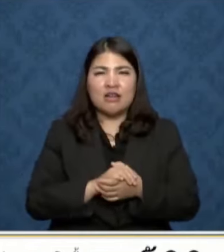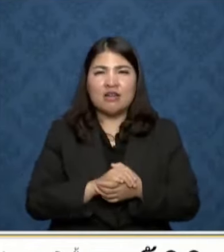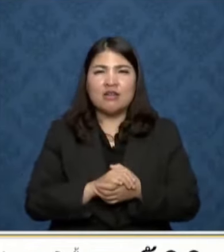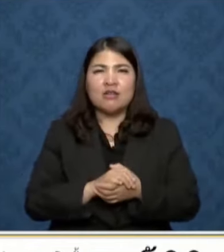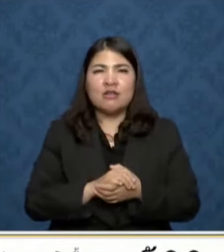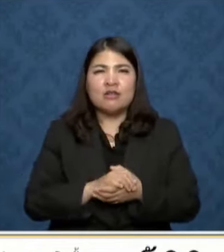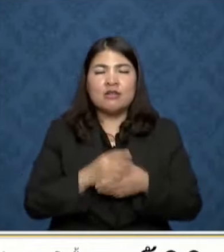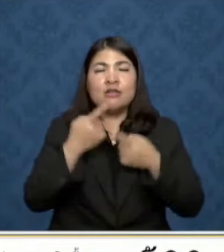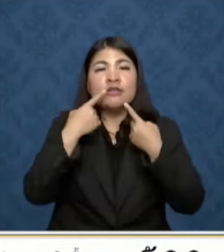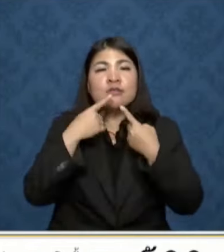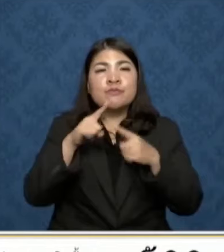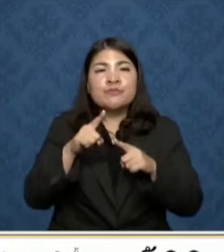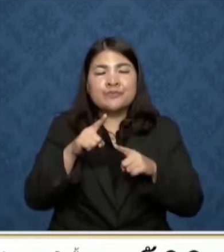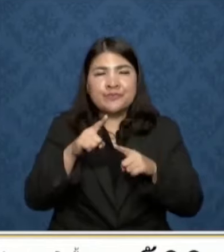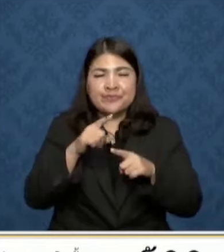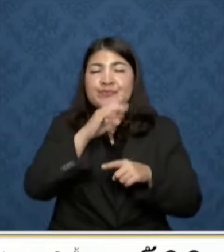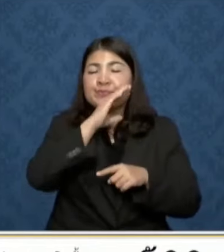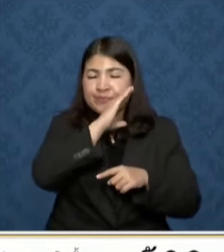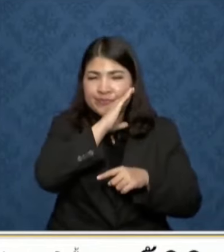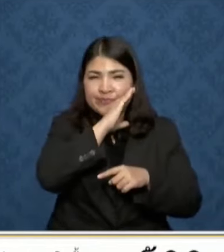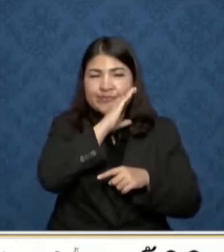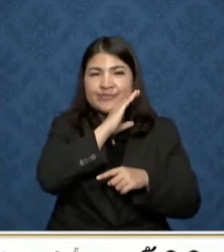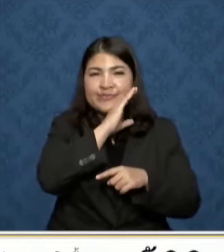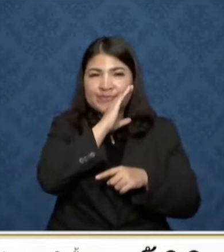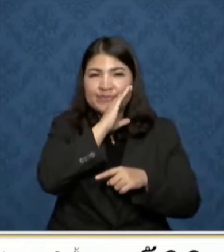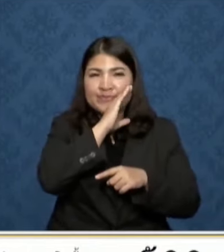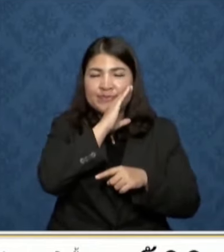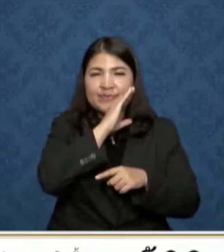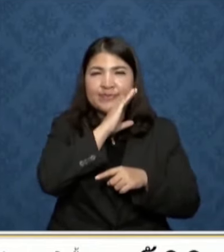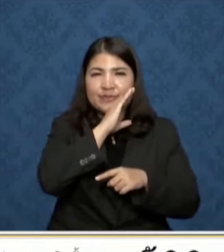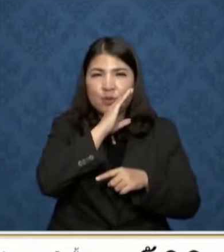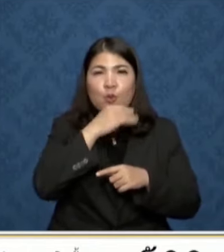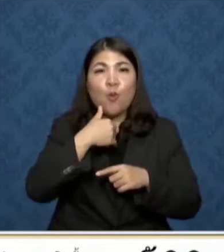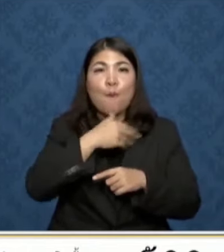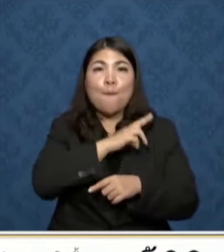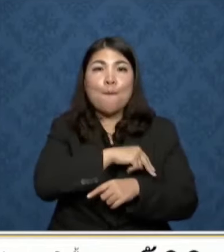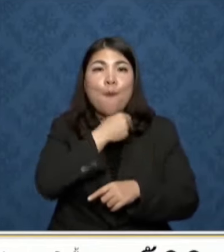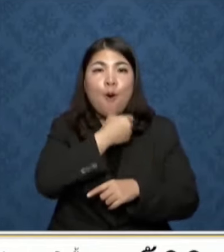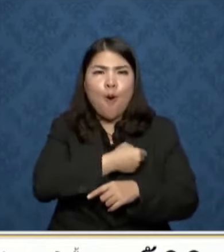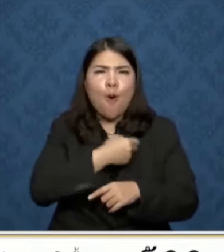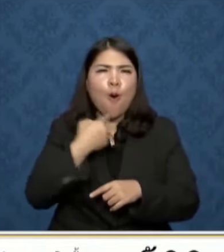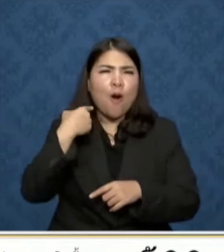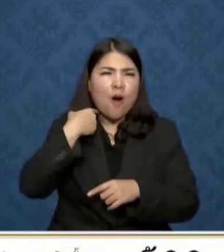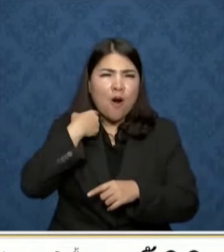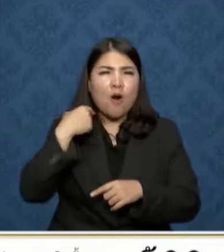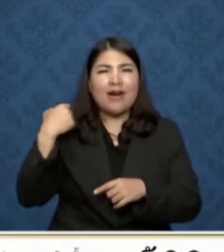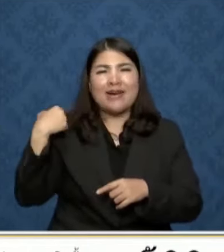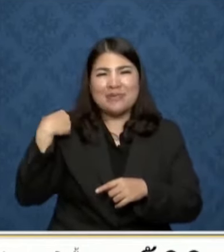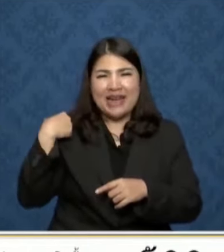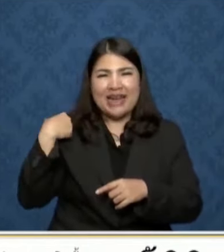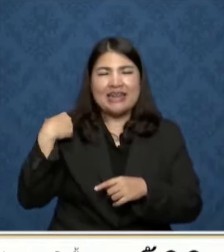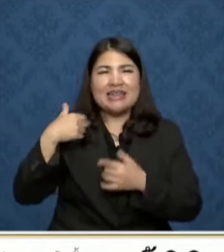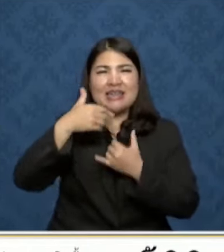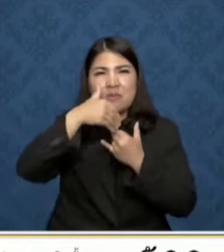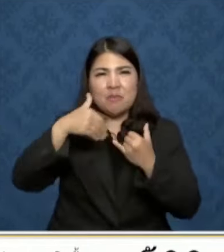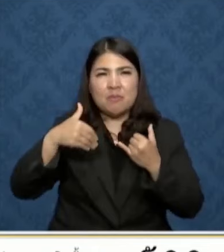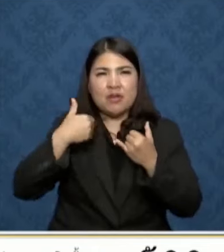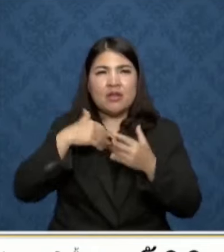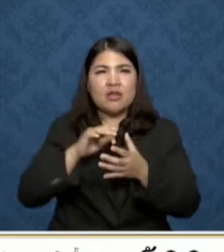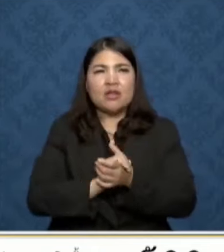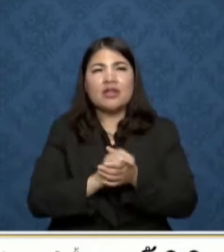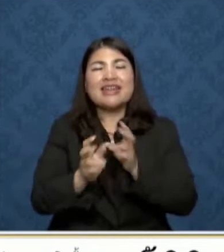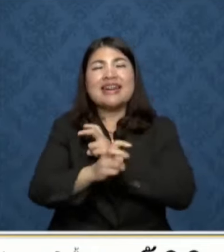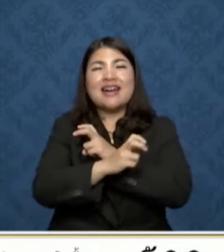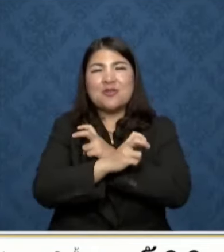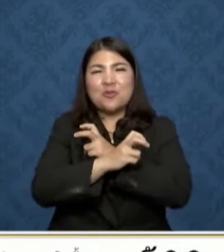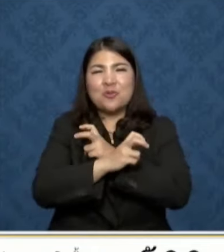ตอบแนทเลยกคอว่าถ้าบอกว่าคุหมอที่ผ่าทั้สองอนนะครัผ่ากระดูค่อ่าตหัวไ่ criançasคคหมทเรีกวคุหมอออทโปิด